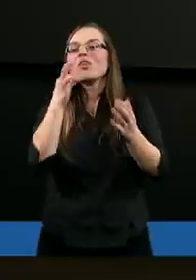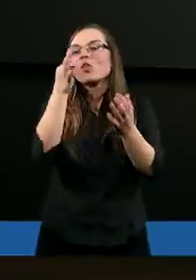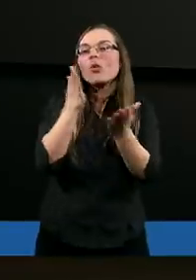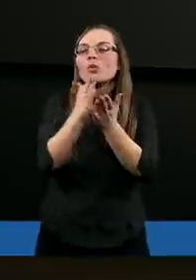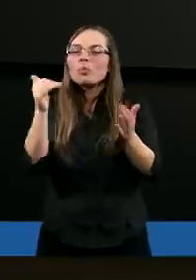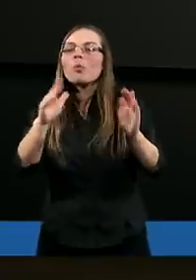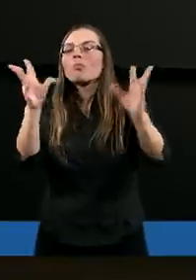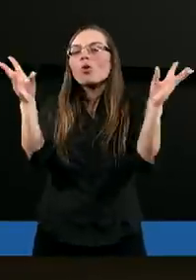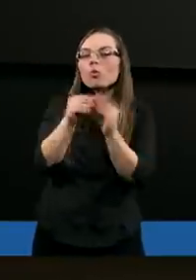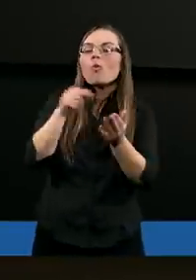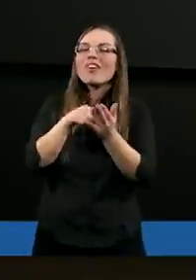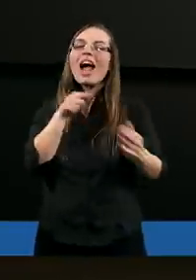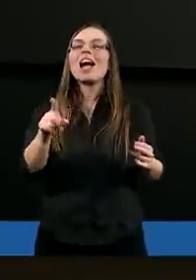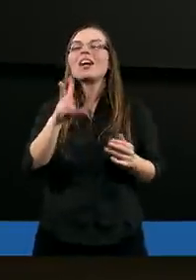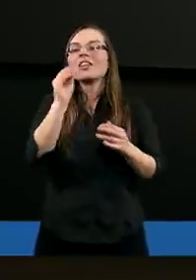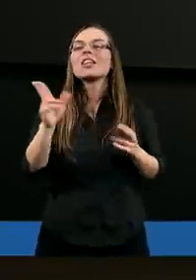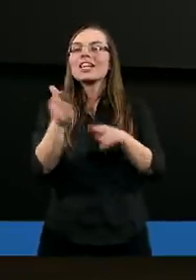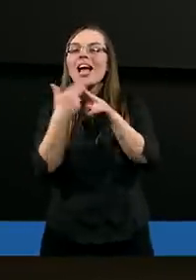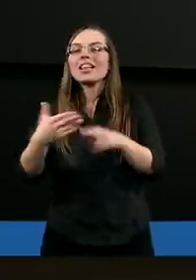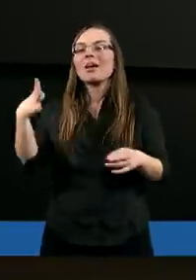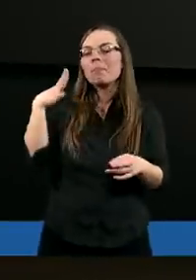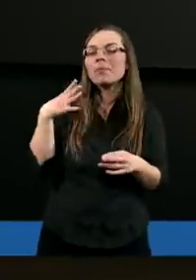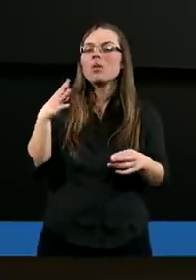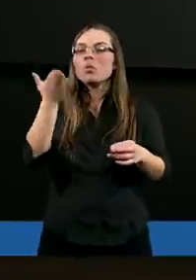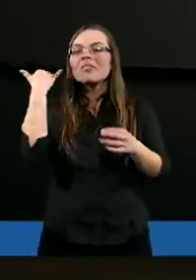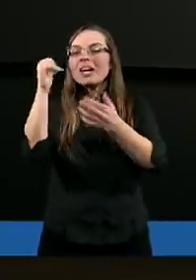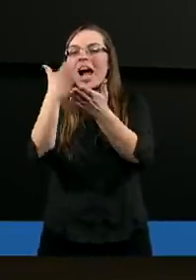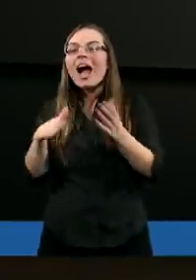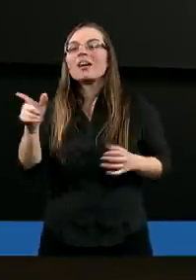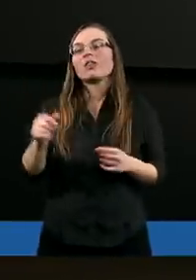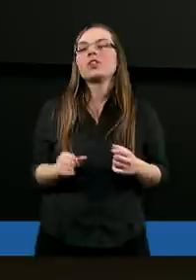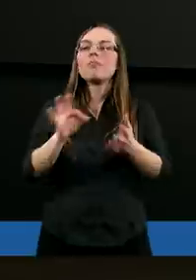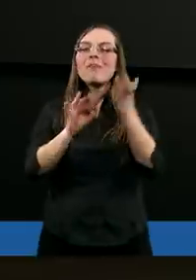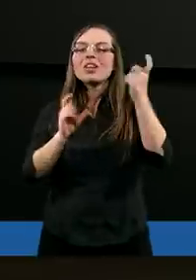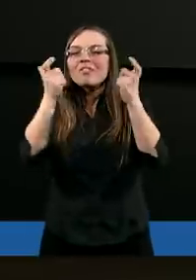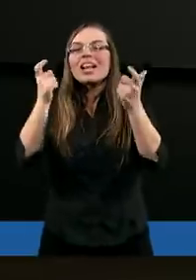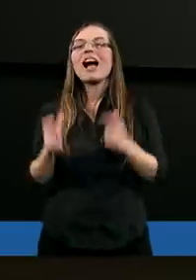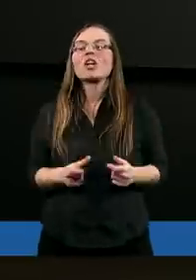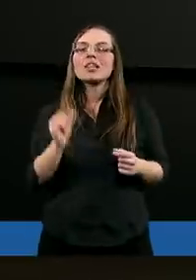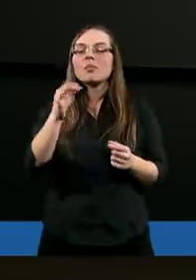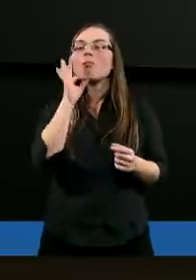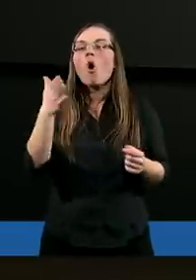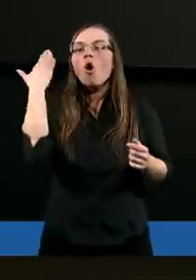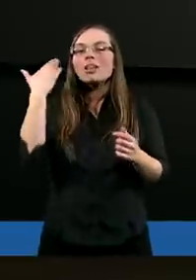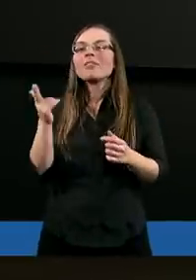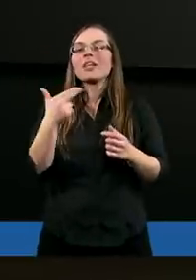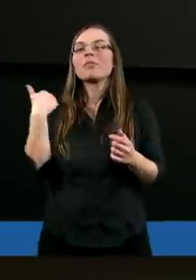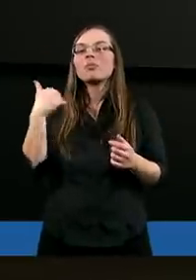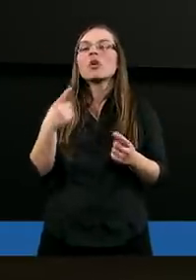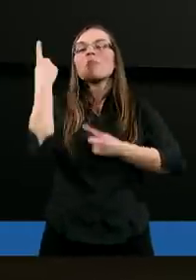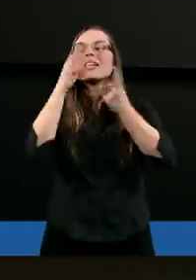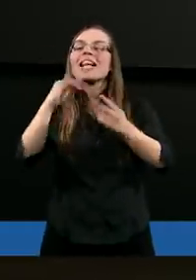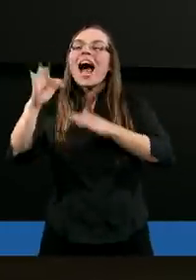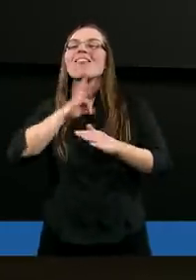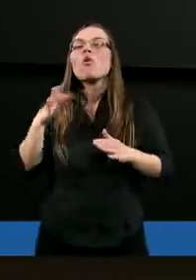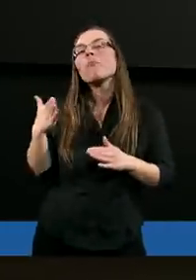może tylko tak podsumuję, że kiedyś byłem w innym kraju, może byłem w Stanach Zjednoczonych i byłem młody wtedy i myślałem nad swoją